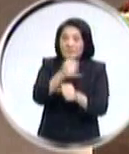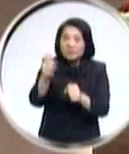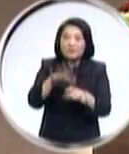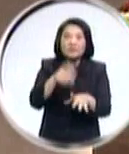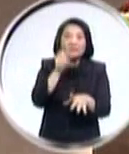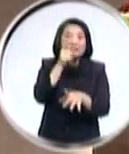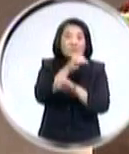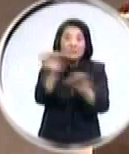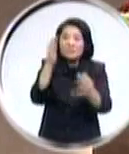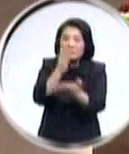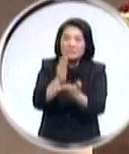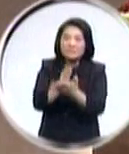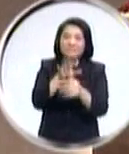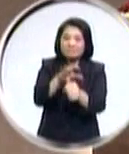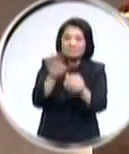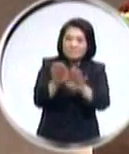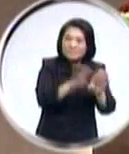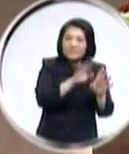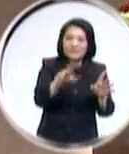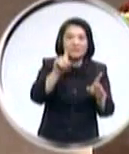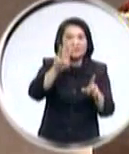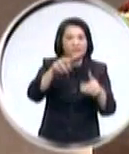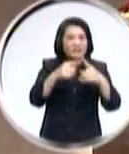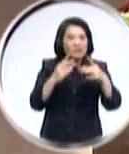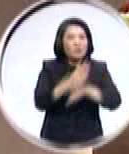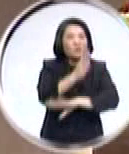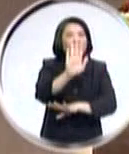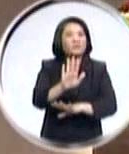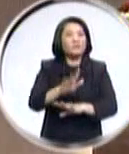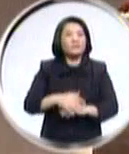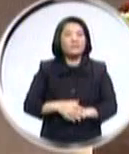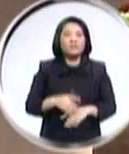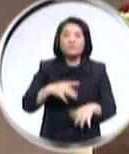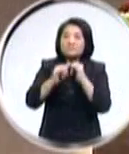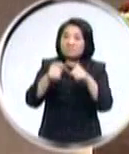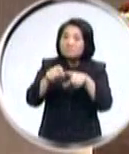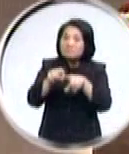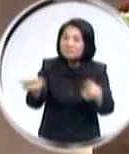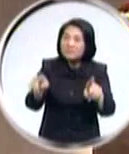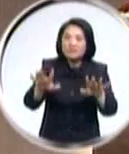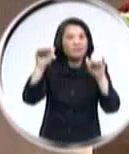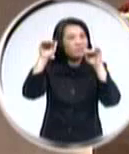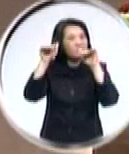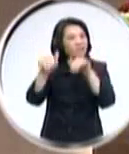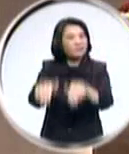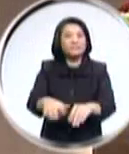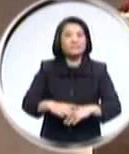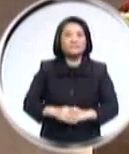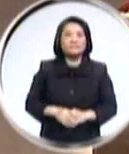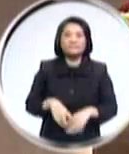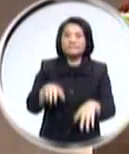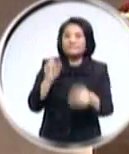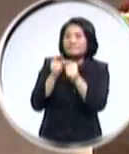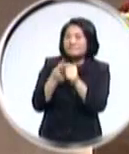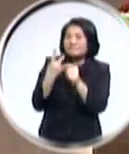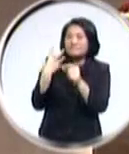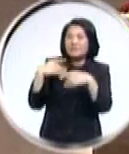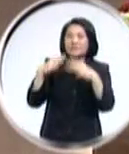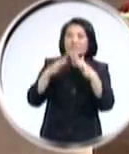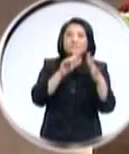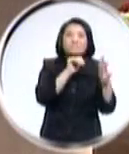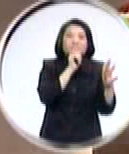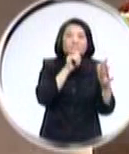在已经超过13000人，我们的社会公平也在倒退，这几年贫富差